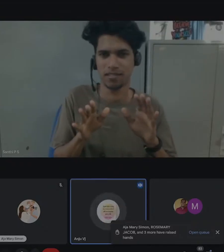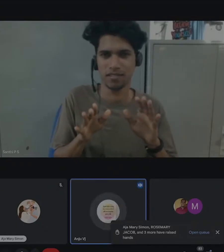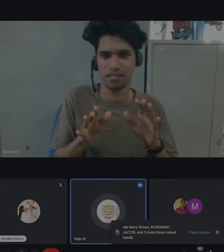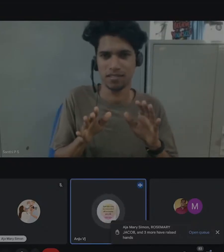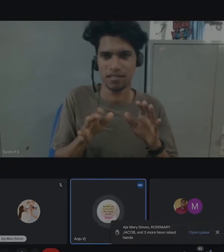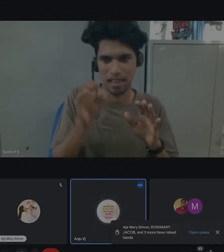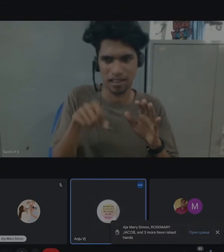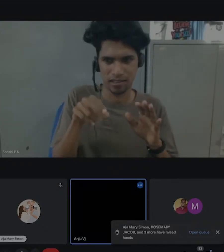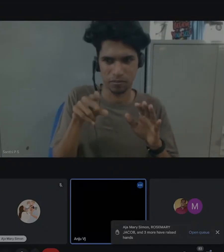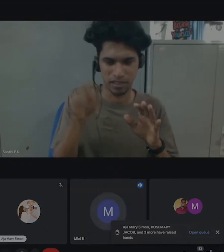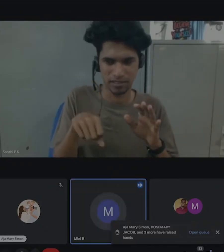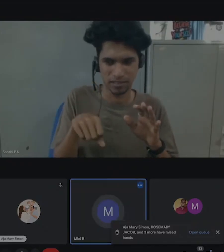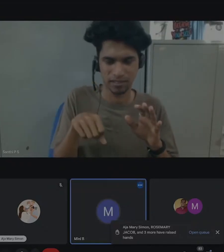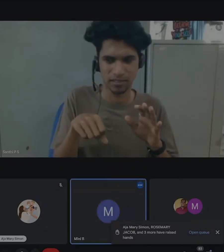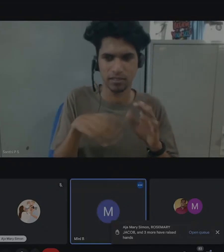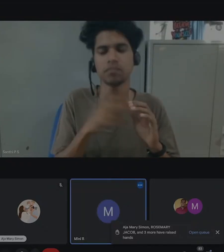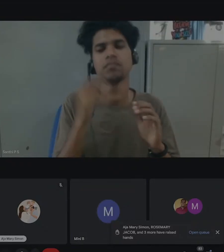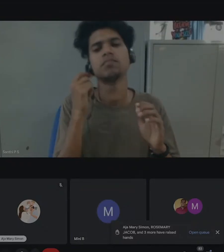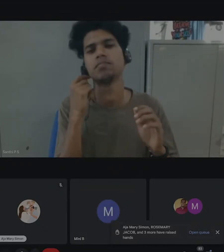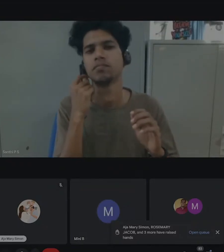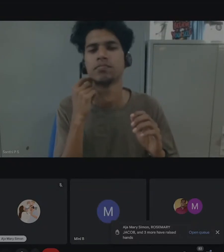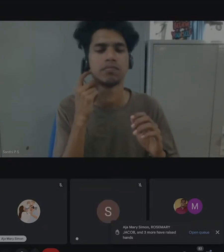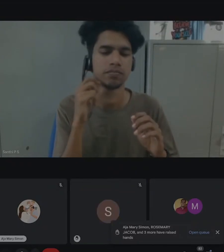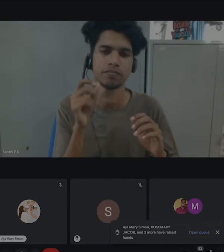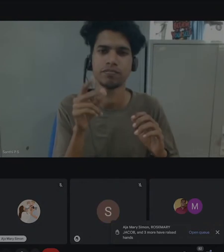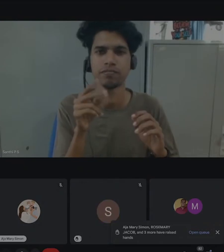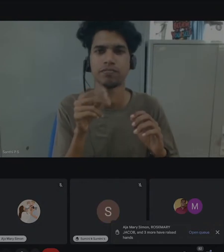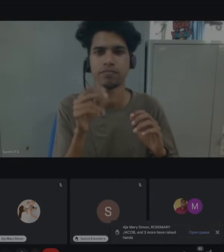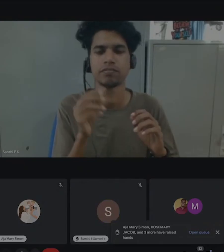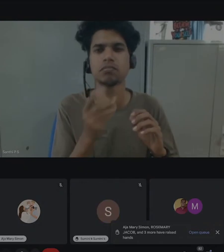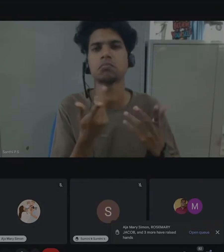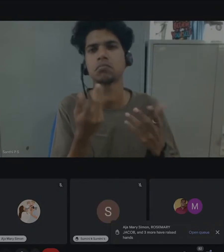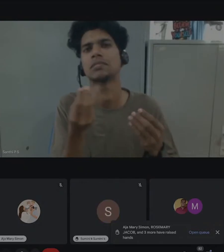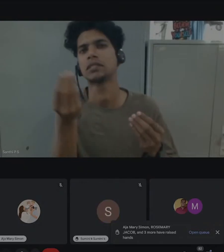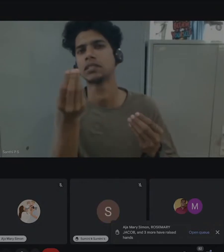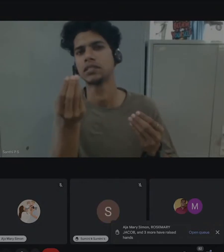അങ്ങനെയല്ലേ ഉദ്ദേശിച്ചത്? അതെ. ഓക്കെ. ചിലപ്പോൾ